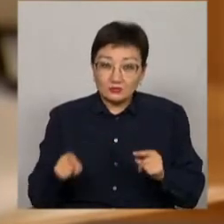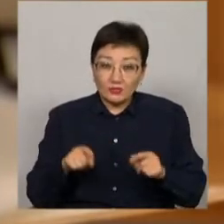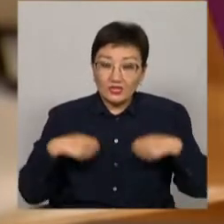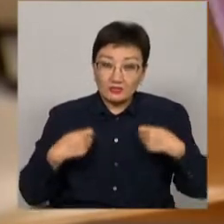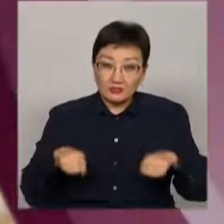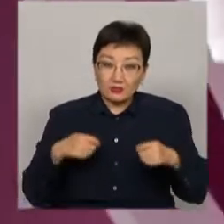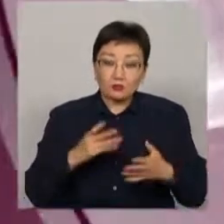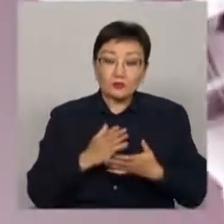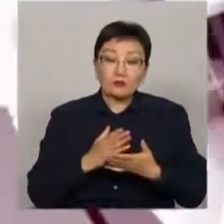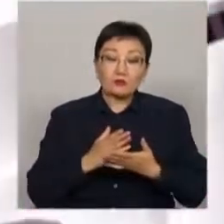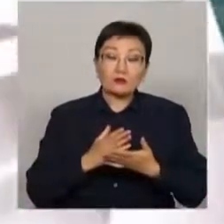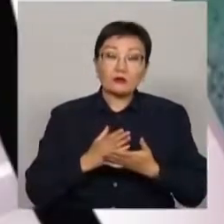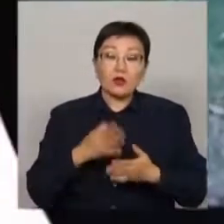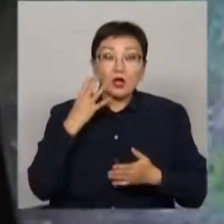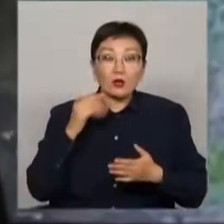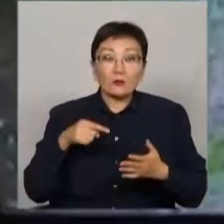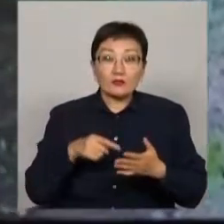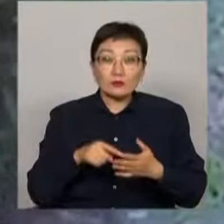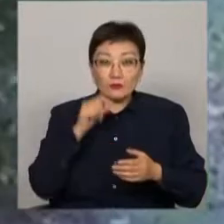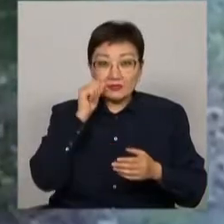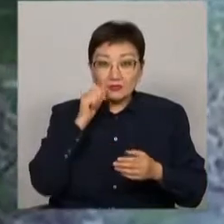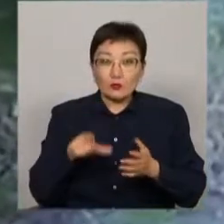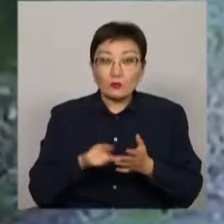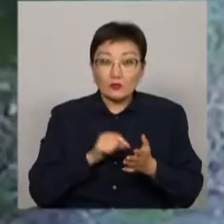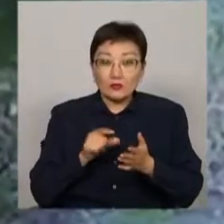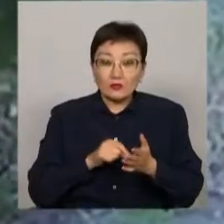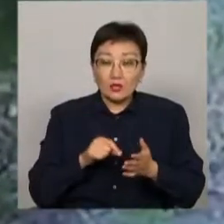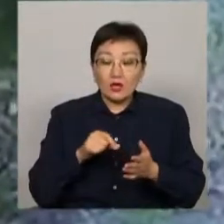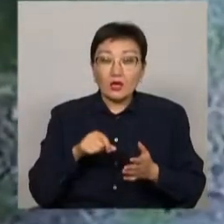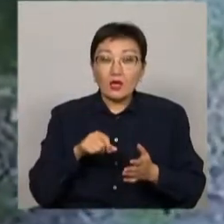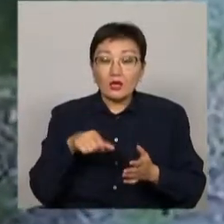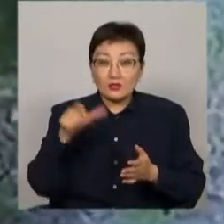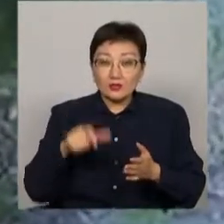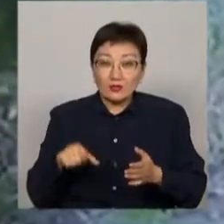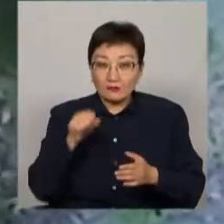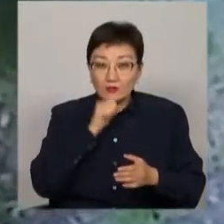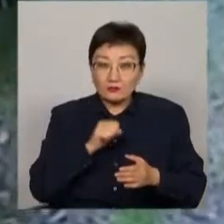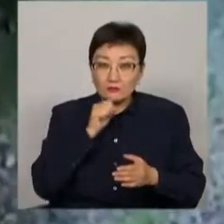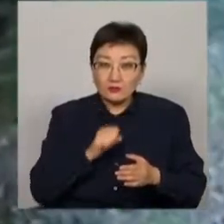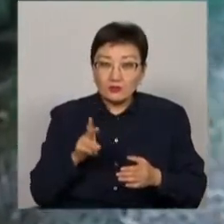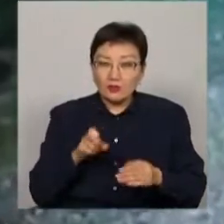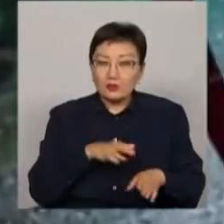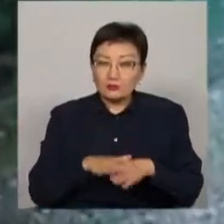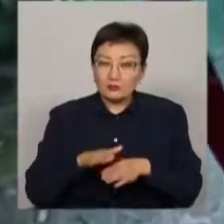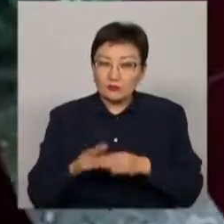satılıda. Almaty'da yer adam zeynetkerde tonap ketti. Küdükte aram piğılın kalay iske